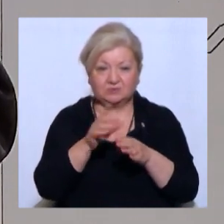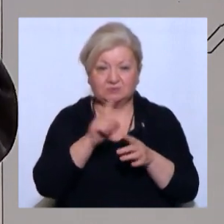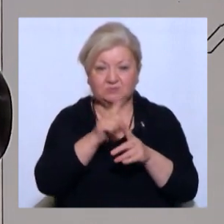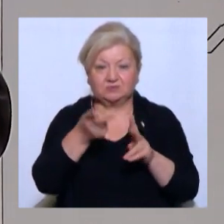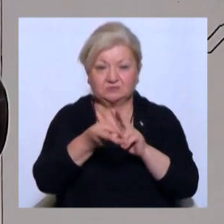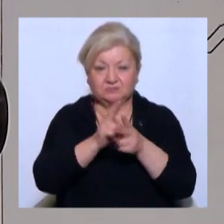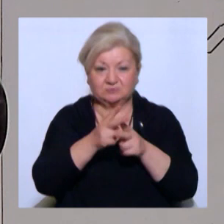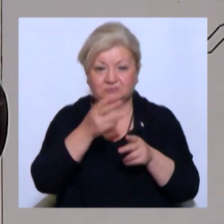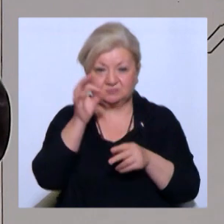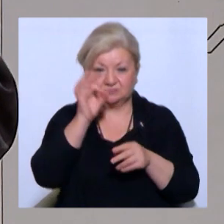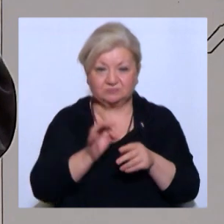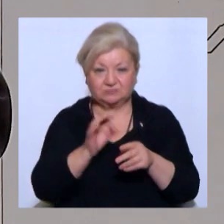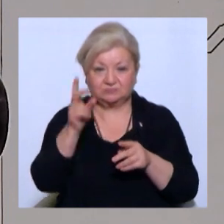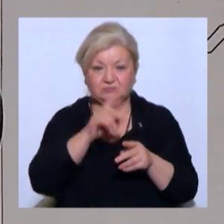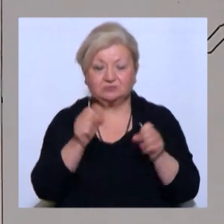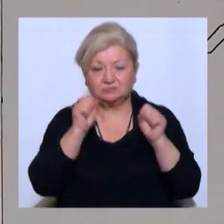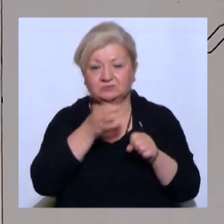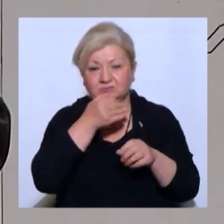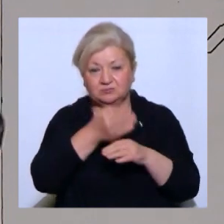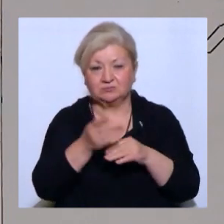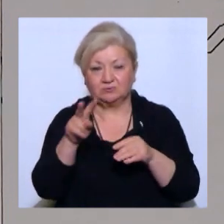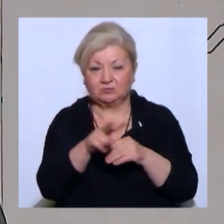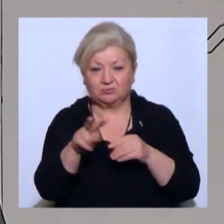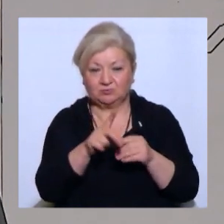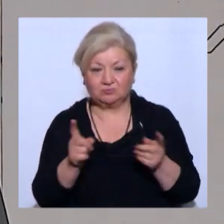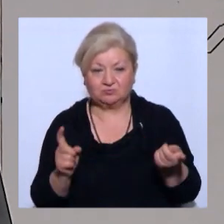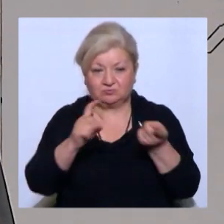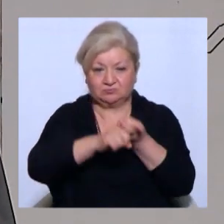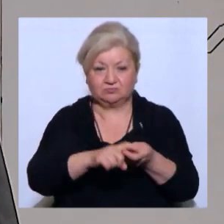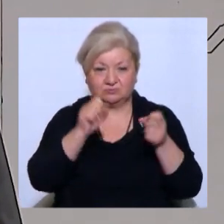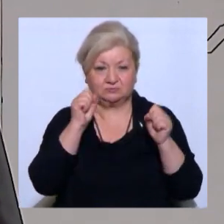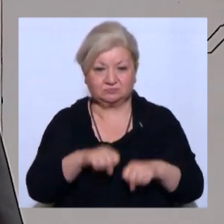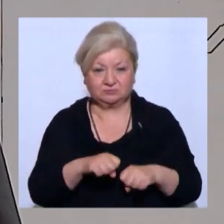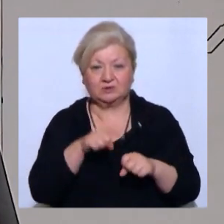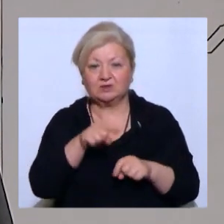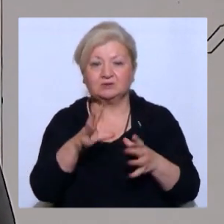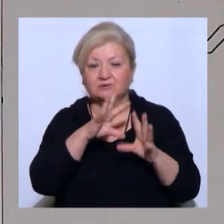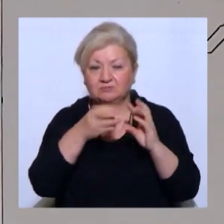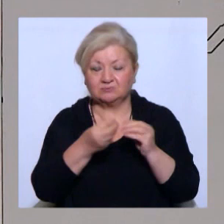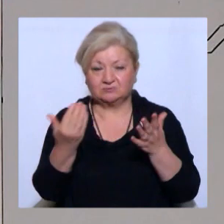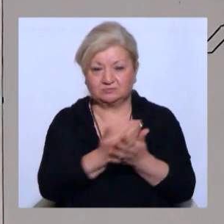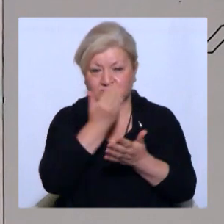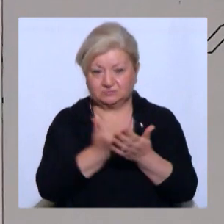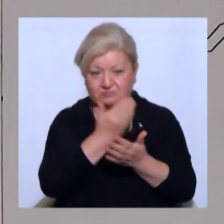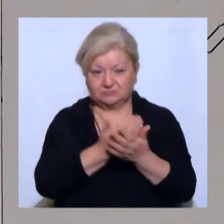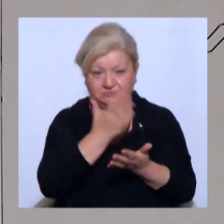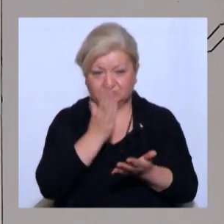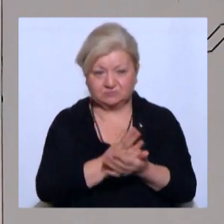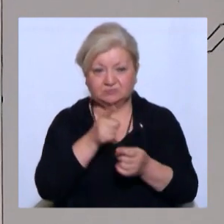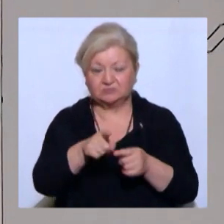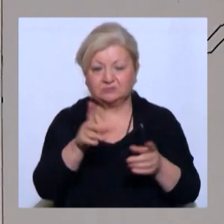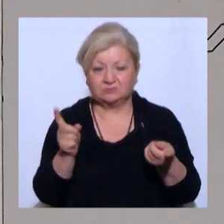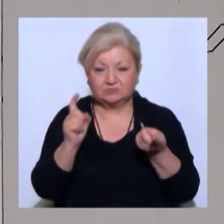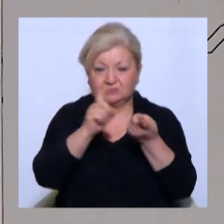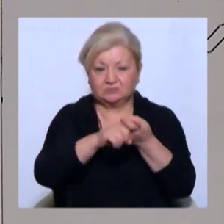ნენელა სიხშირის ცვლა და შესაძლებელია შემდეგ ამათი ერთმანეთთან შეერთება. მოკლედ ეს ყველაფერი